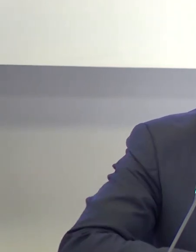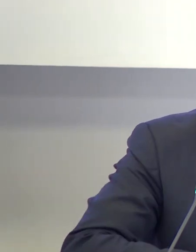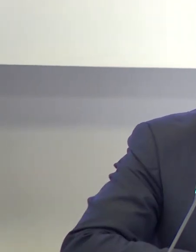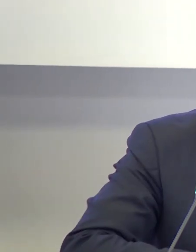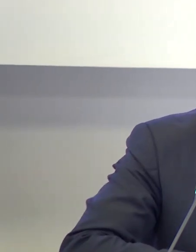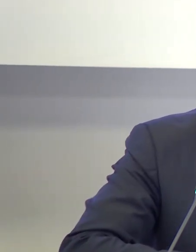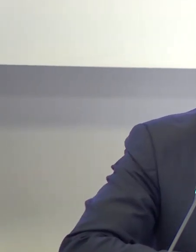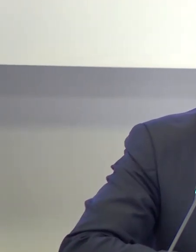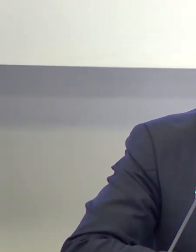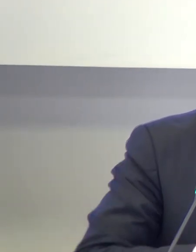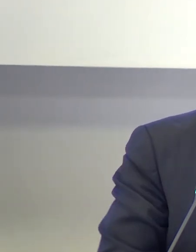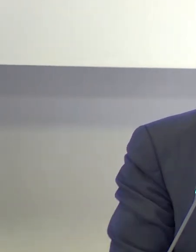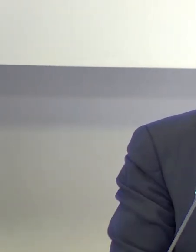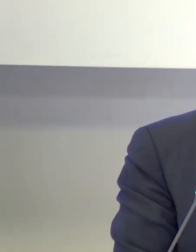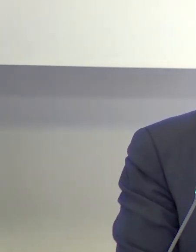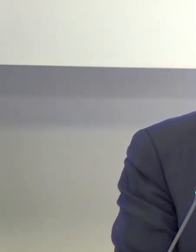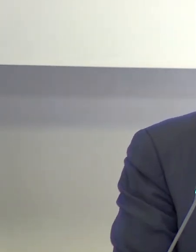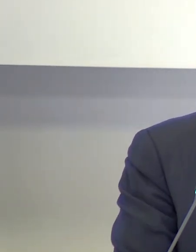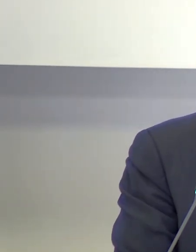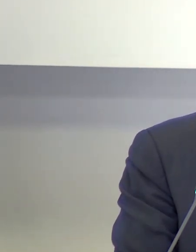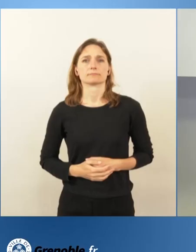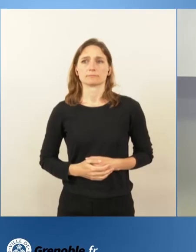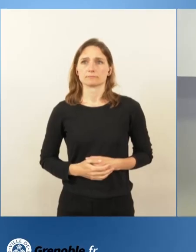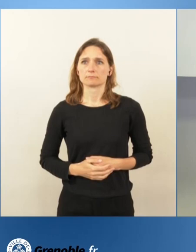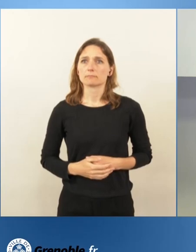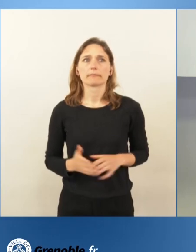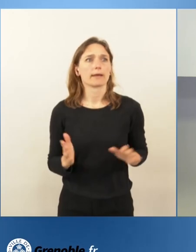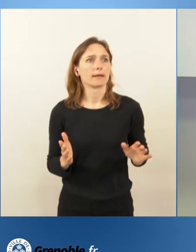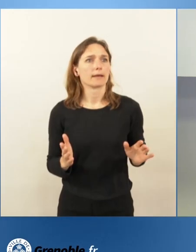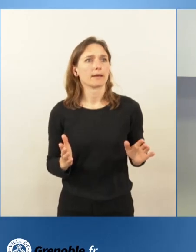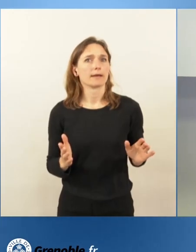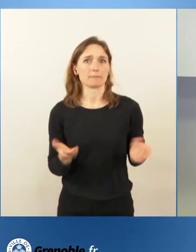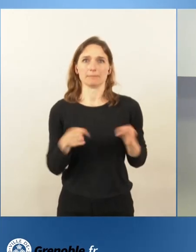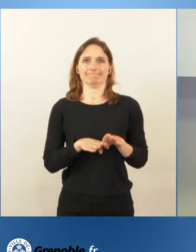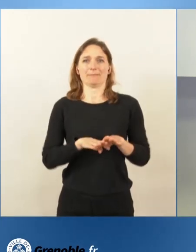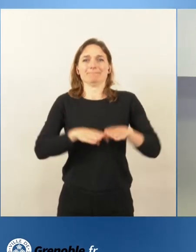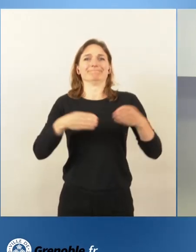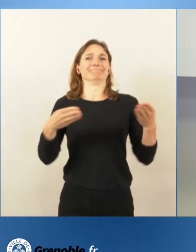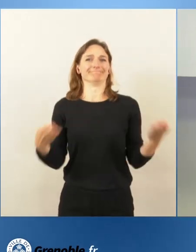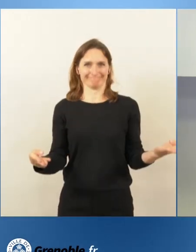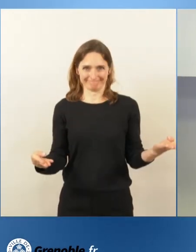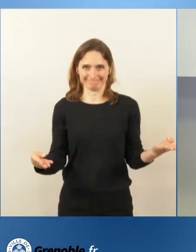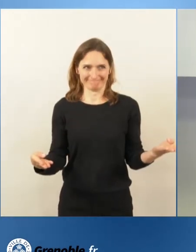clos le vote et il nous faut ah je clope